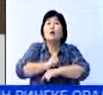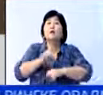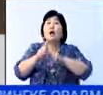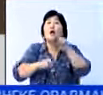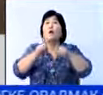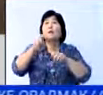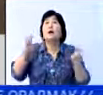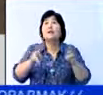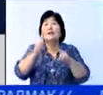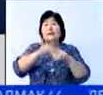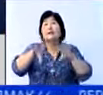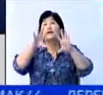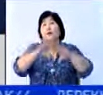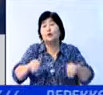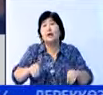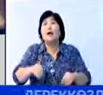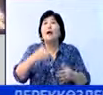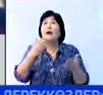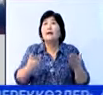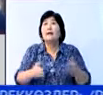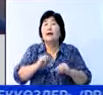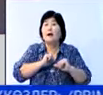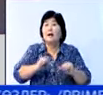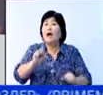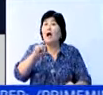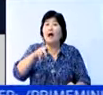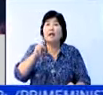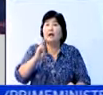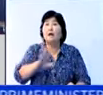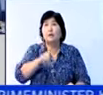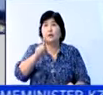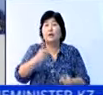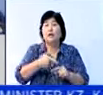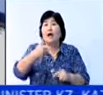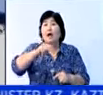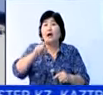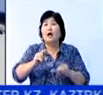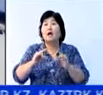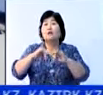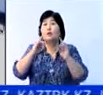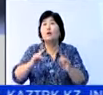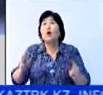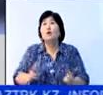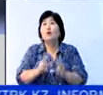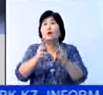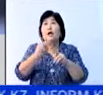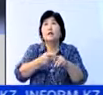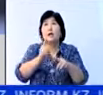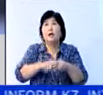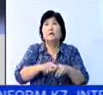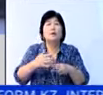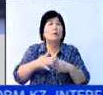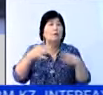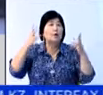мініп, жалынды дергезінде өшірген. Егер қайсар мінез Алихан болмағанда, дәл газ құбырының тұсында тұтанған оттың зардабы